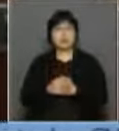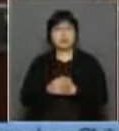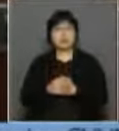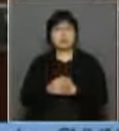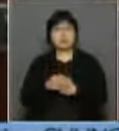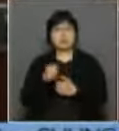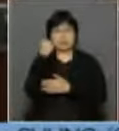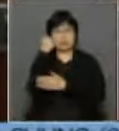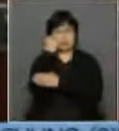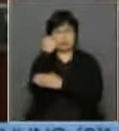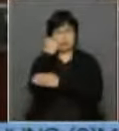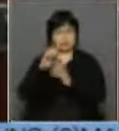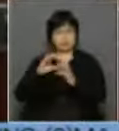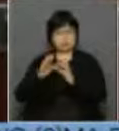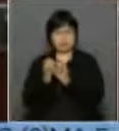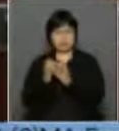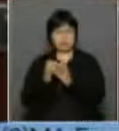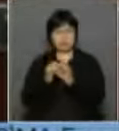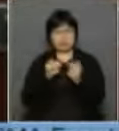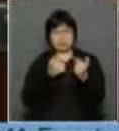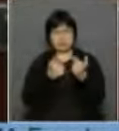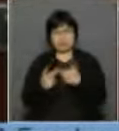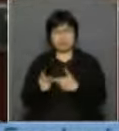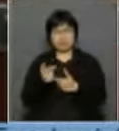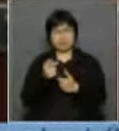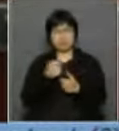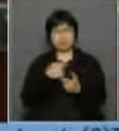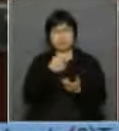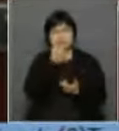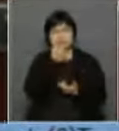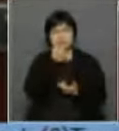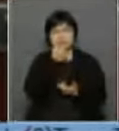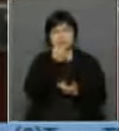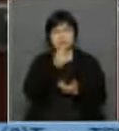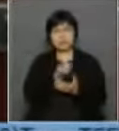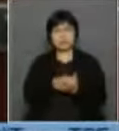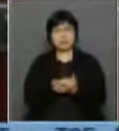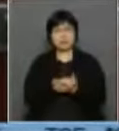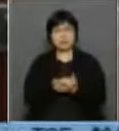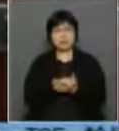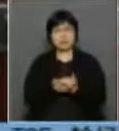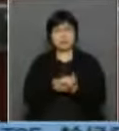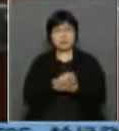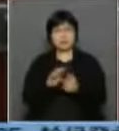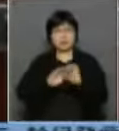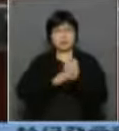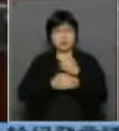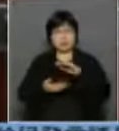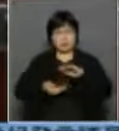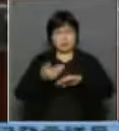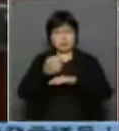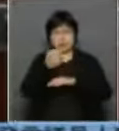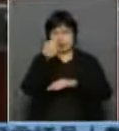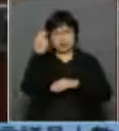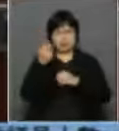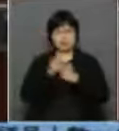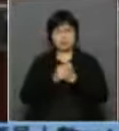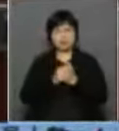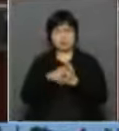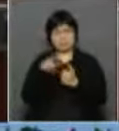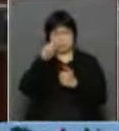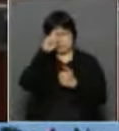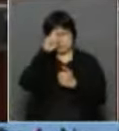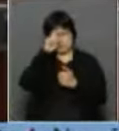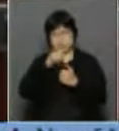反對派一貫都比較鍾情於司法覆核。大家記起